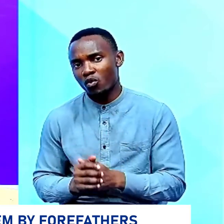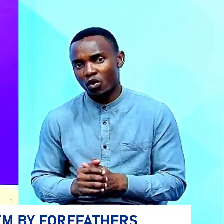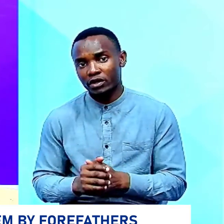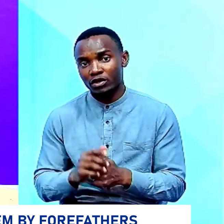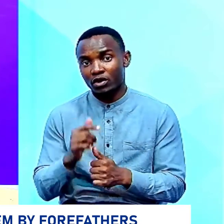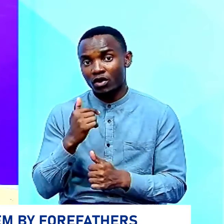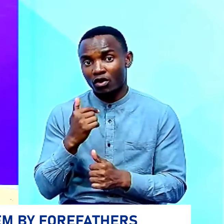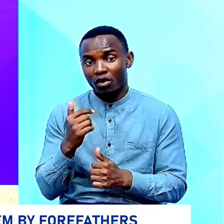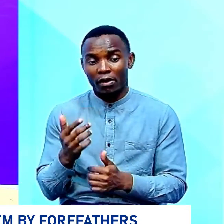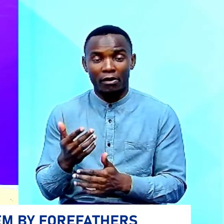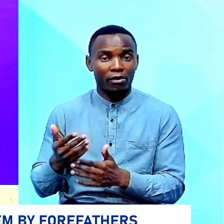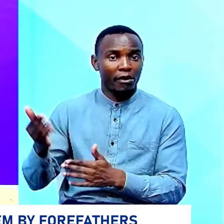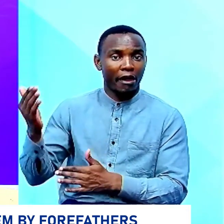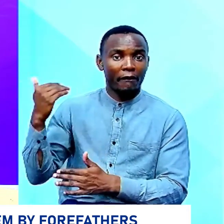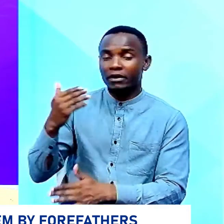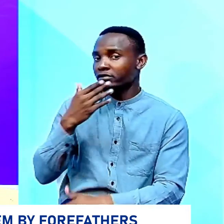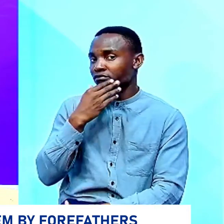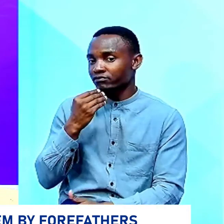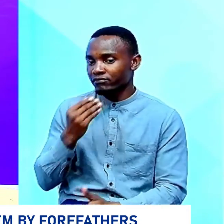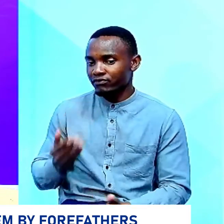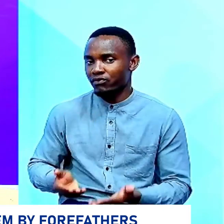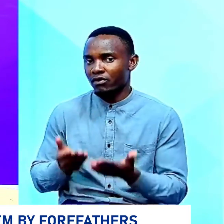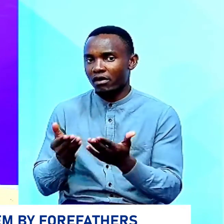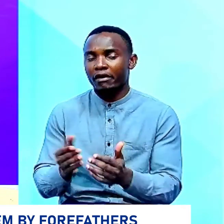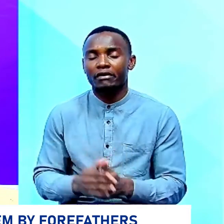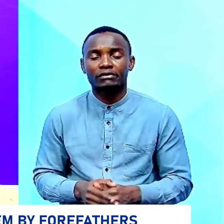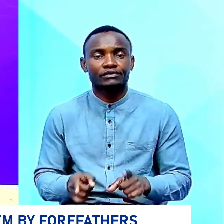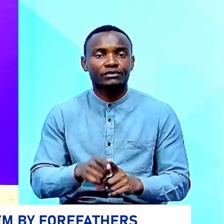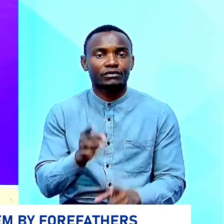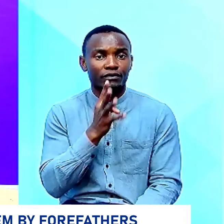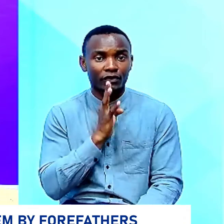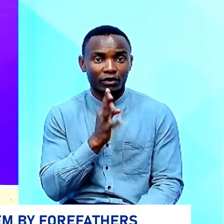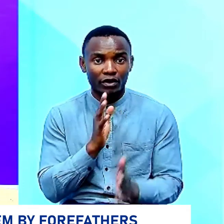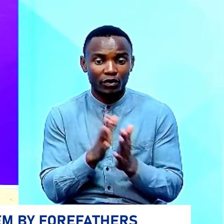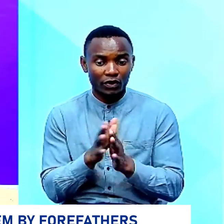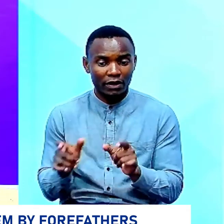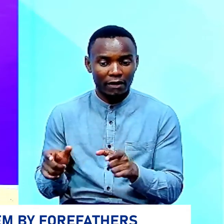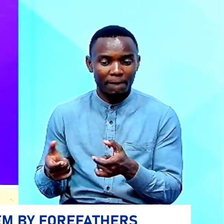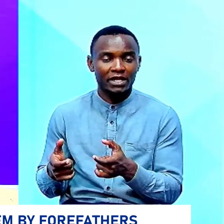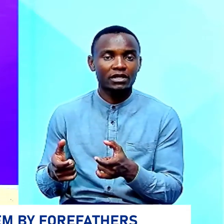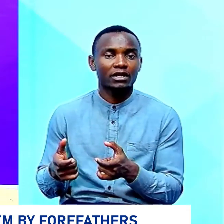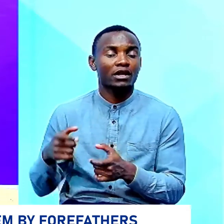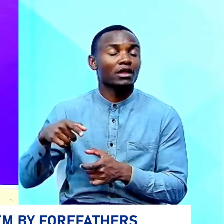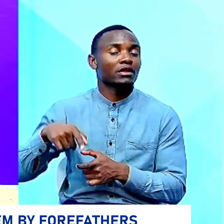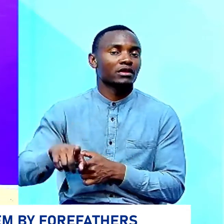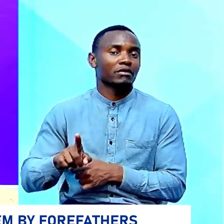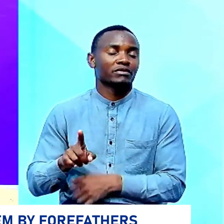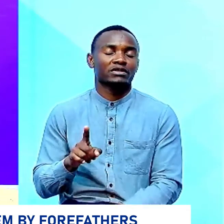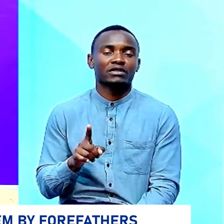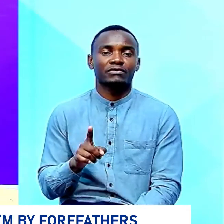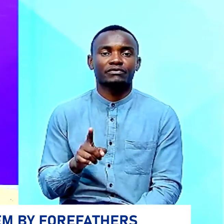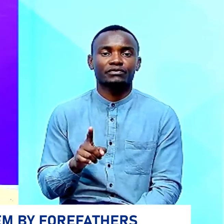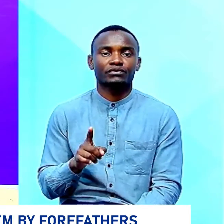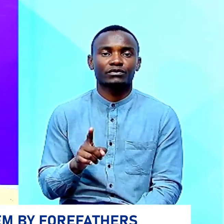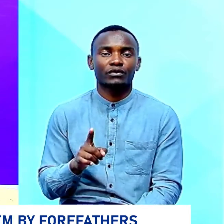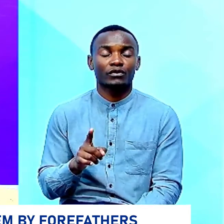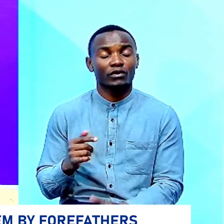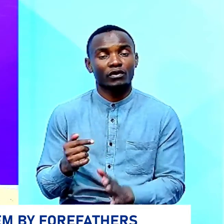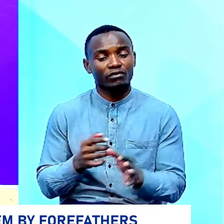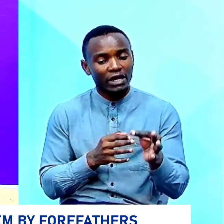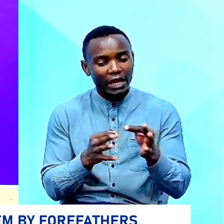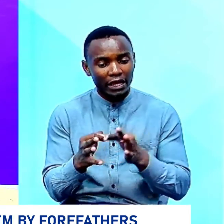by their forefathers. Speaking to the media, they have given glimpses of their